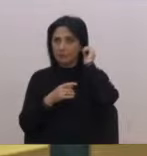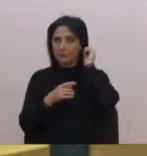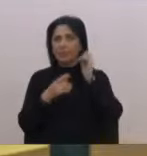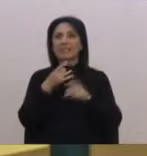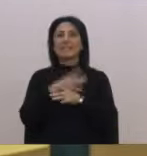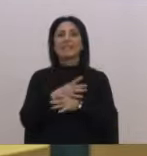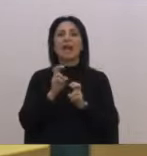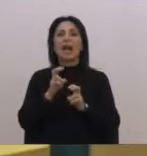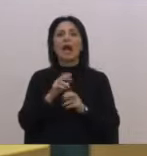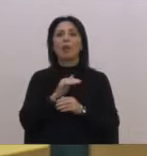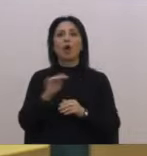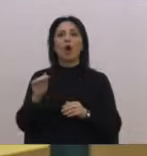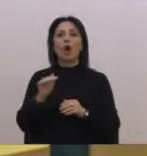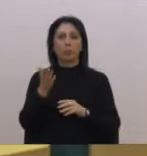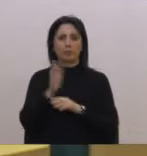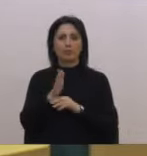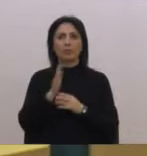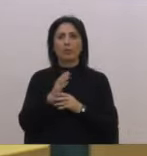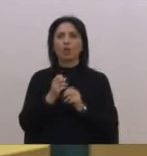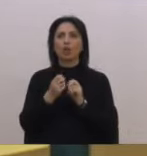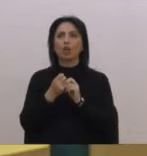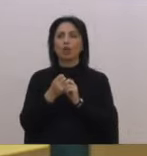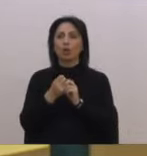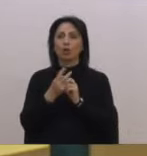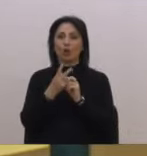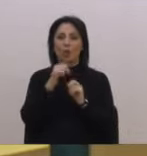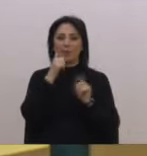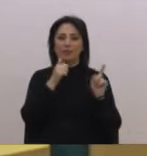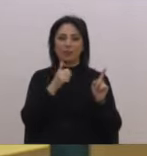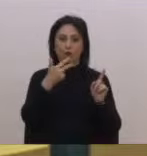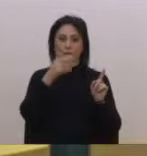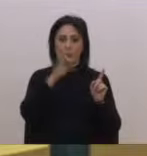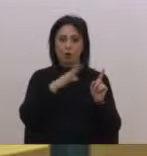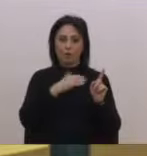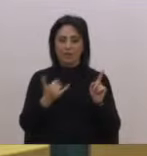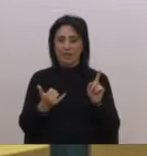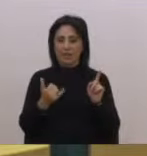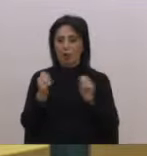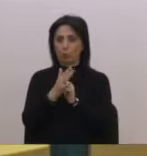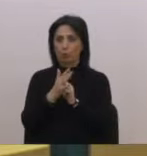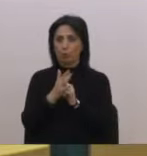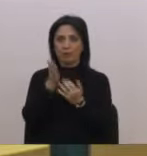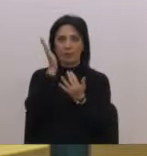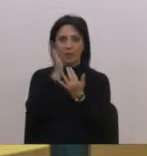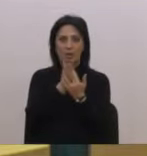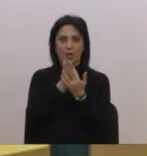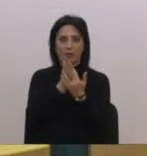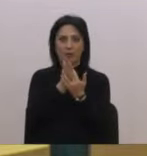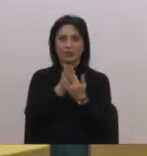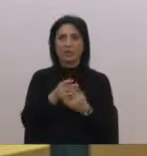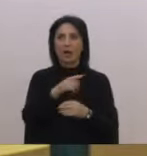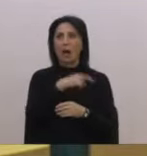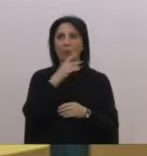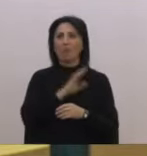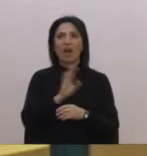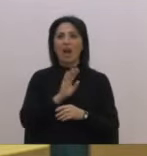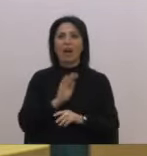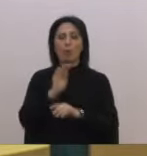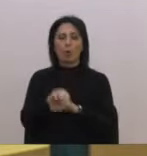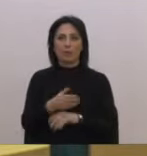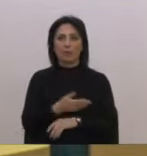მოსახლეობა. ოფიციალურად გამოქვეყნებულია 12 წელში იყო 30%, ეხლა არის 15. განახევრდა. და ესინი ამბობენ, რომ არა